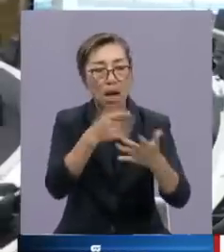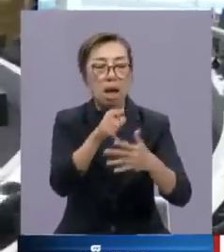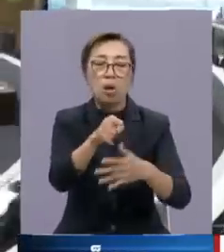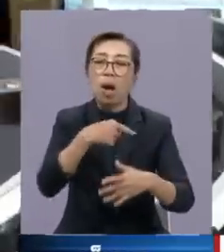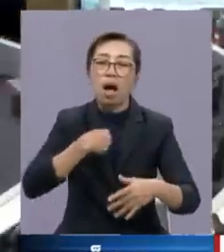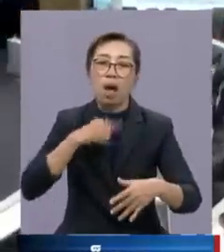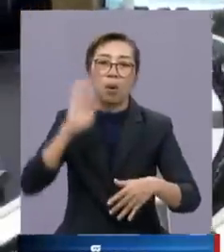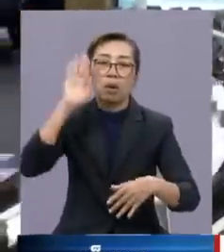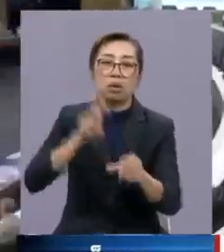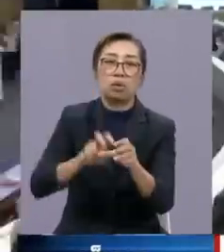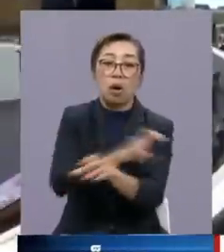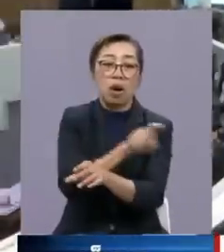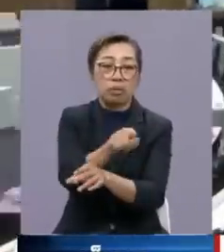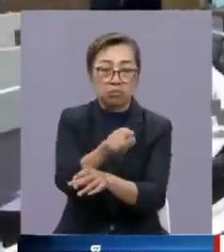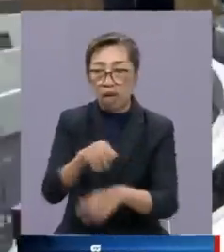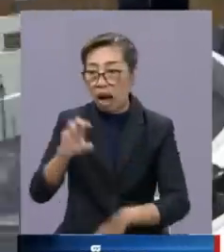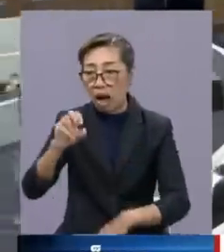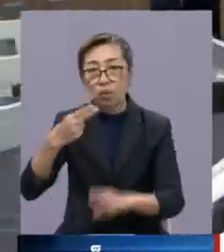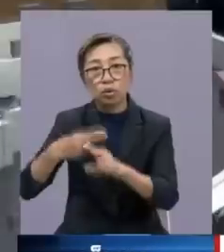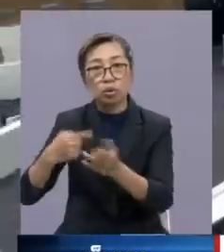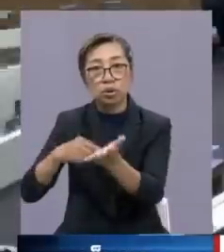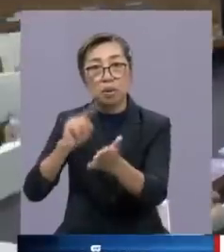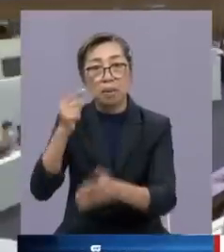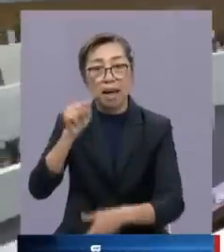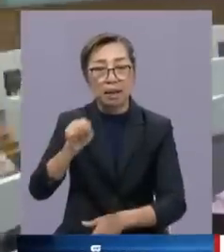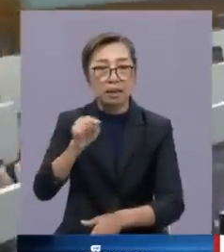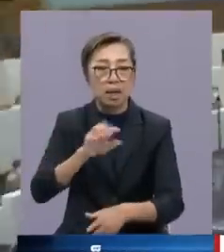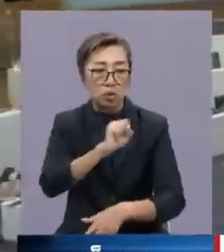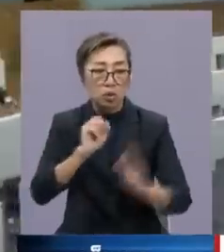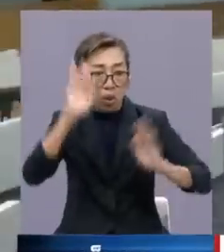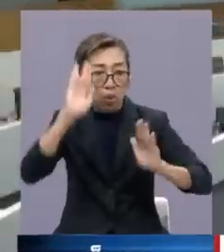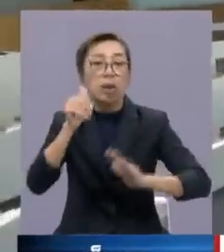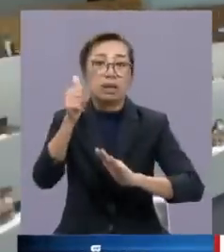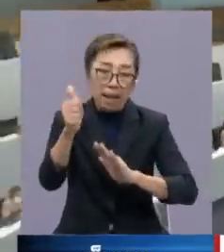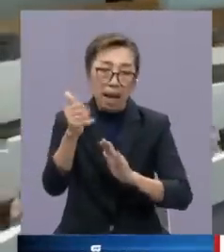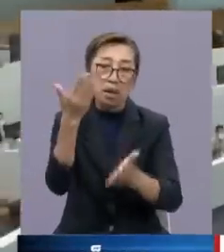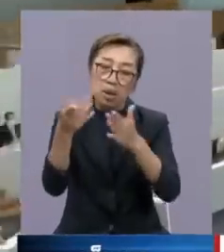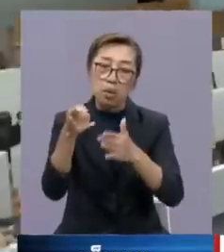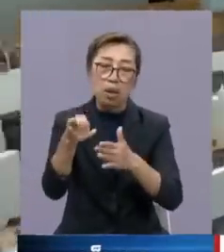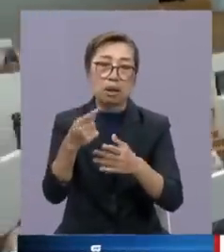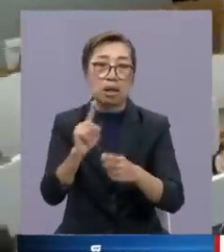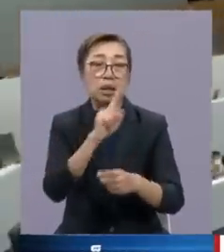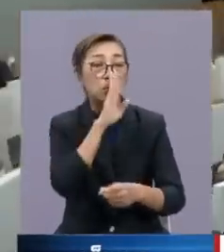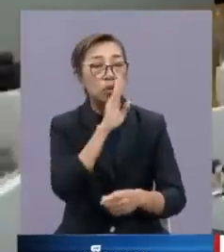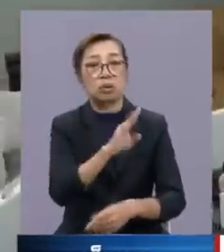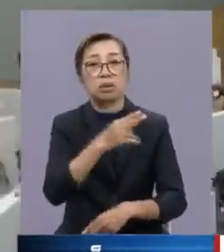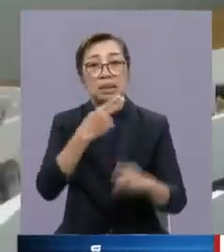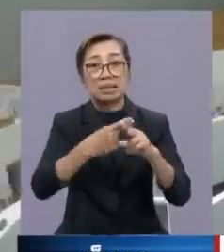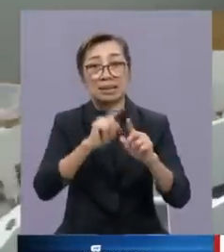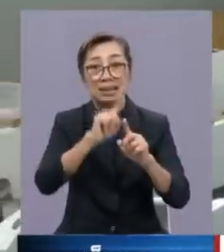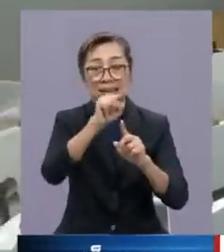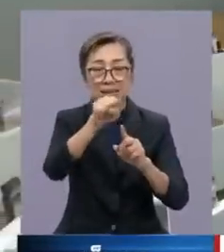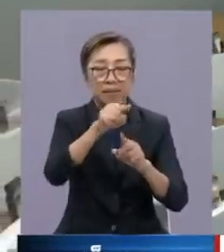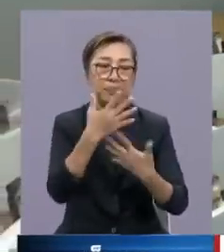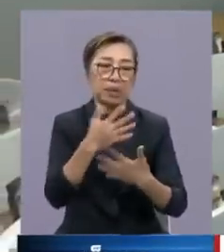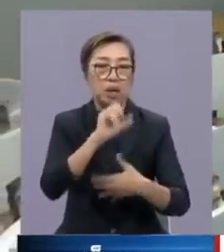แล้วก็ลงคะแนนโหวตคนใหม่ได้เลยหรือไม่นั้นอันนี้ขึ้นอยู่กับที่ประชุมแต่ส่วนตัวมองว่าหากคนแรกเสียงไม่ถึงกึ่งหนึ่งหรือว่าสละ